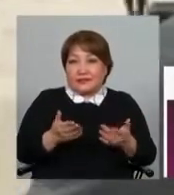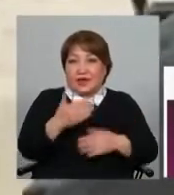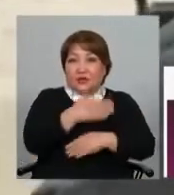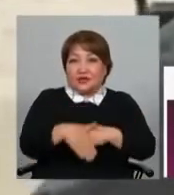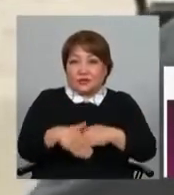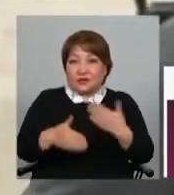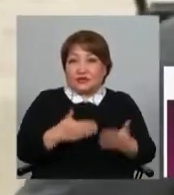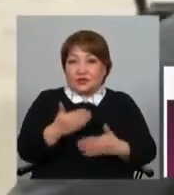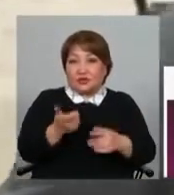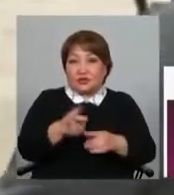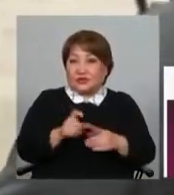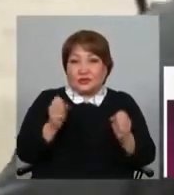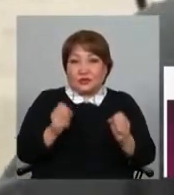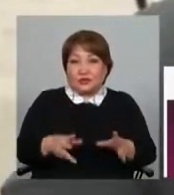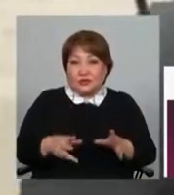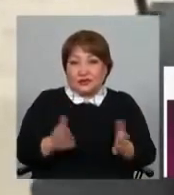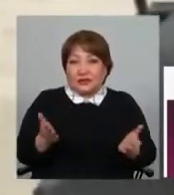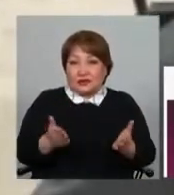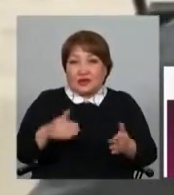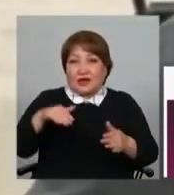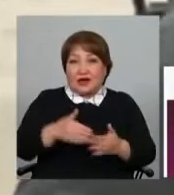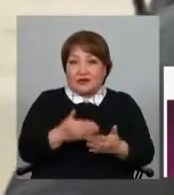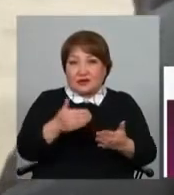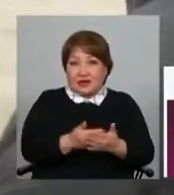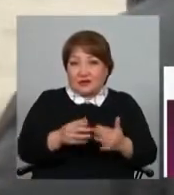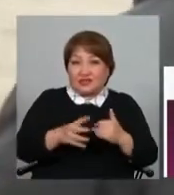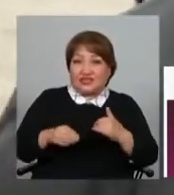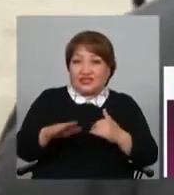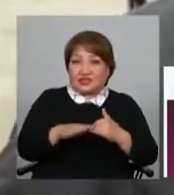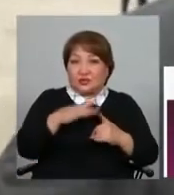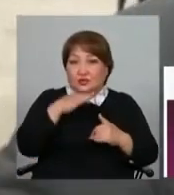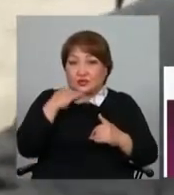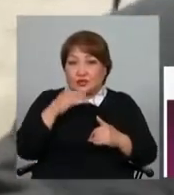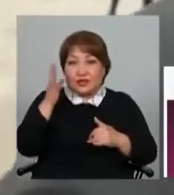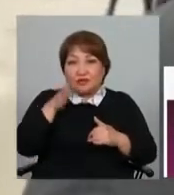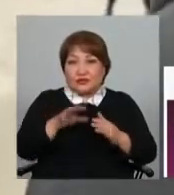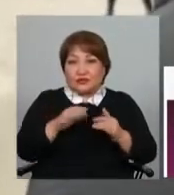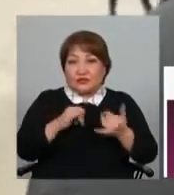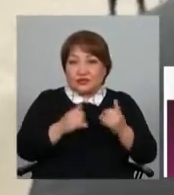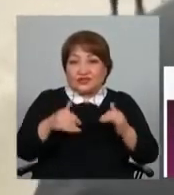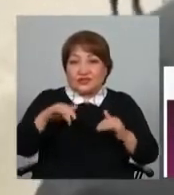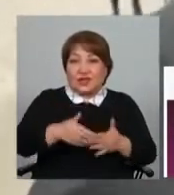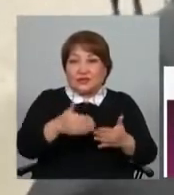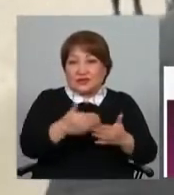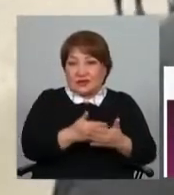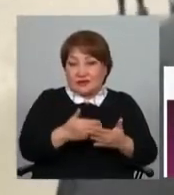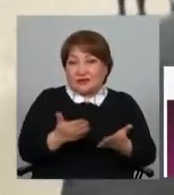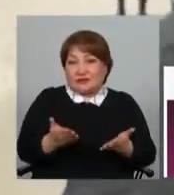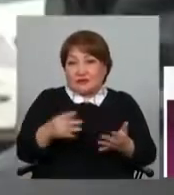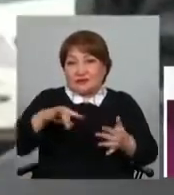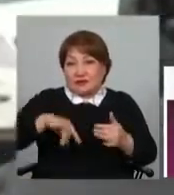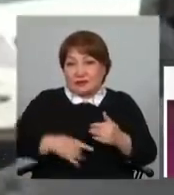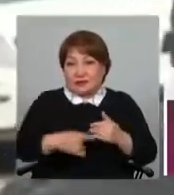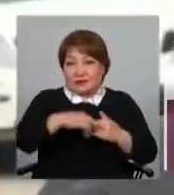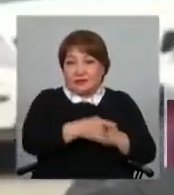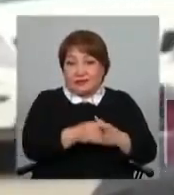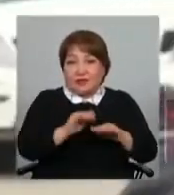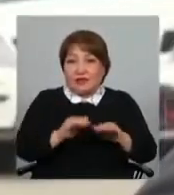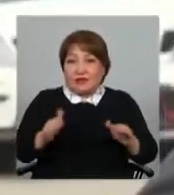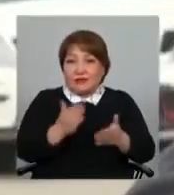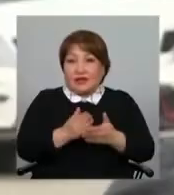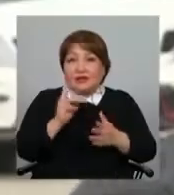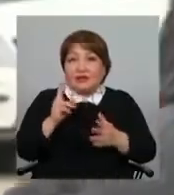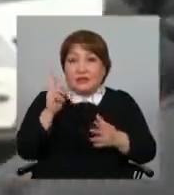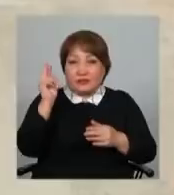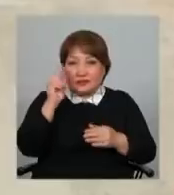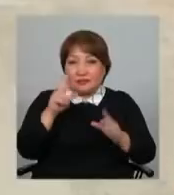Көшемен жүру өте қауіпті. Қазылған жер көп. Су желісінде жөндеу үшін қазып тастаған. Қартымыз бар, балалары бар дегендей. Кім білет, мертіп қалама